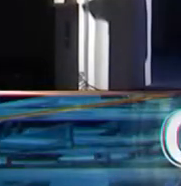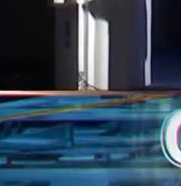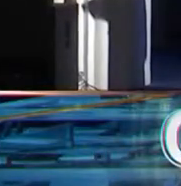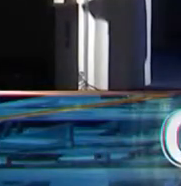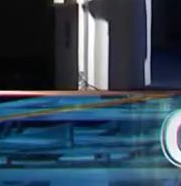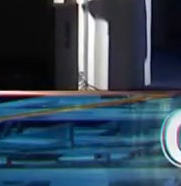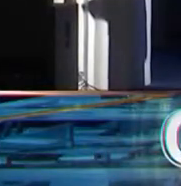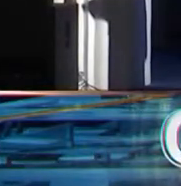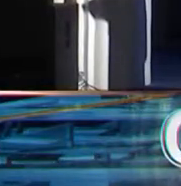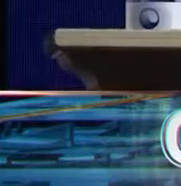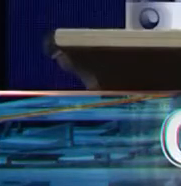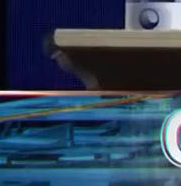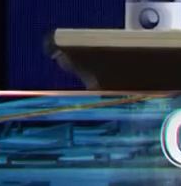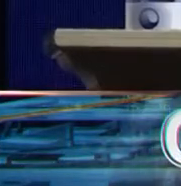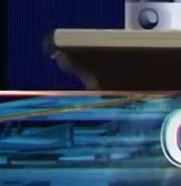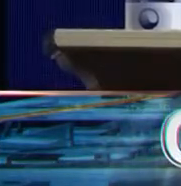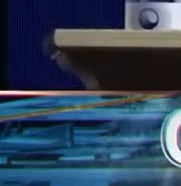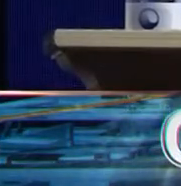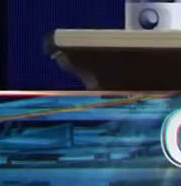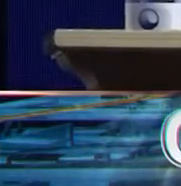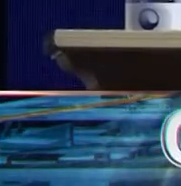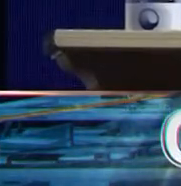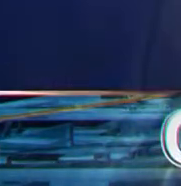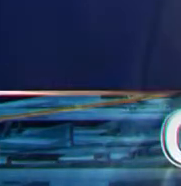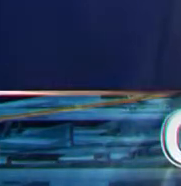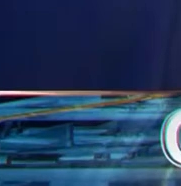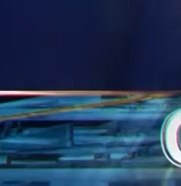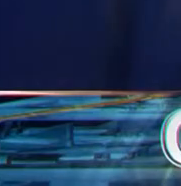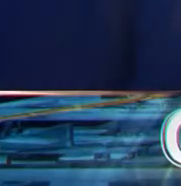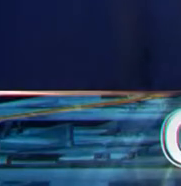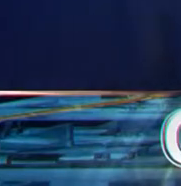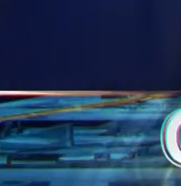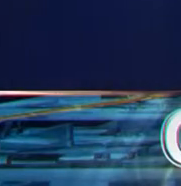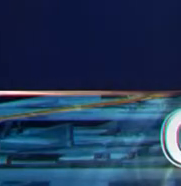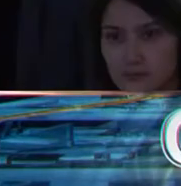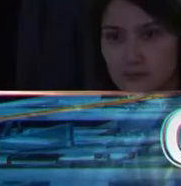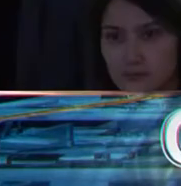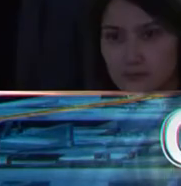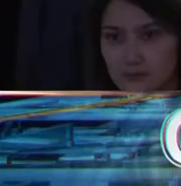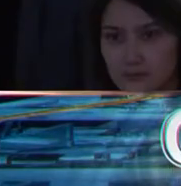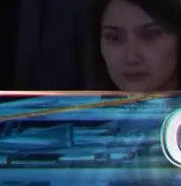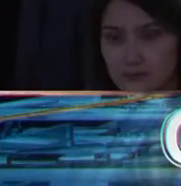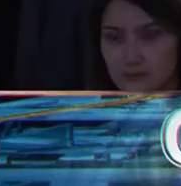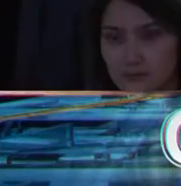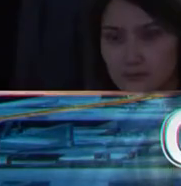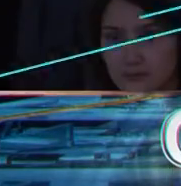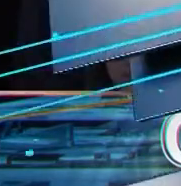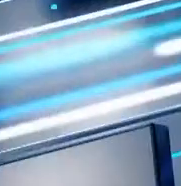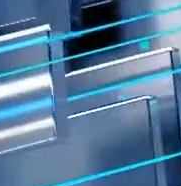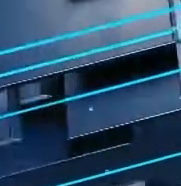Учиться, учиться и еще раз учиться. Более 150 работников культуры Алматинской области примут участие в масштабном семинар-тренинге.